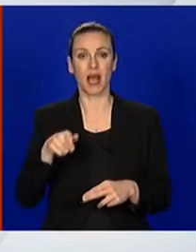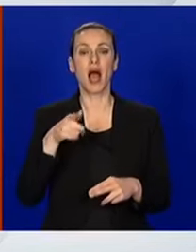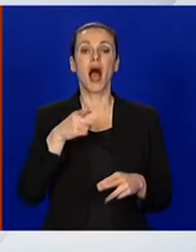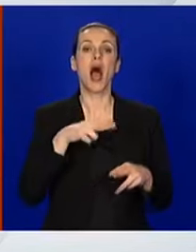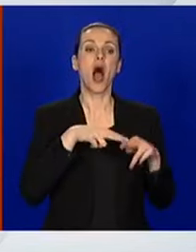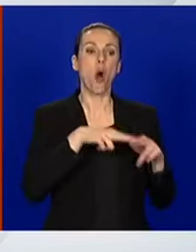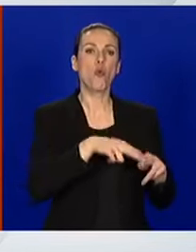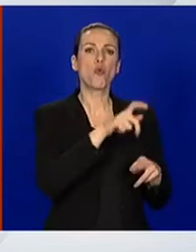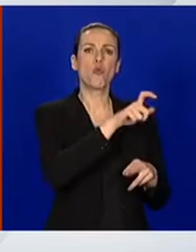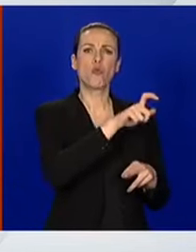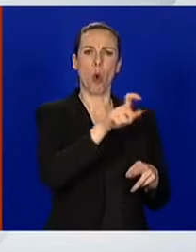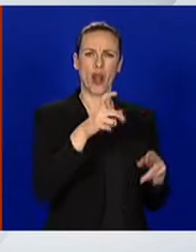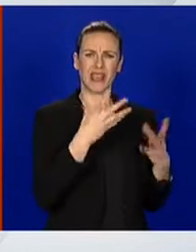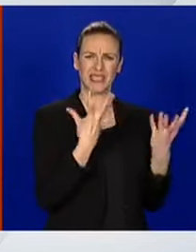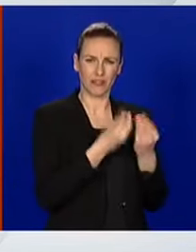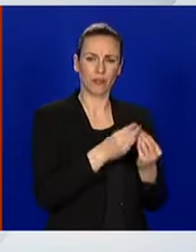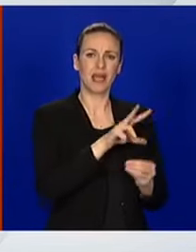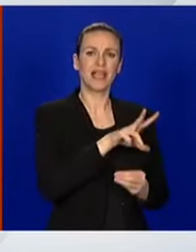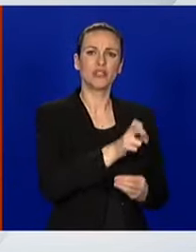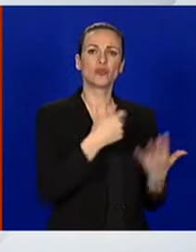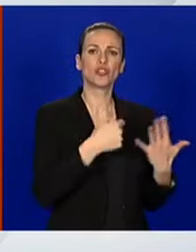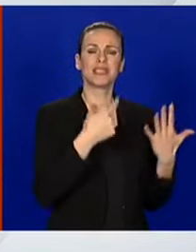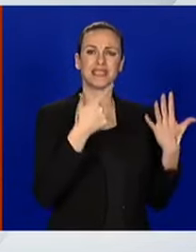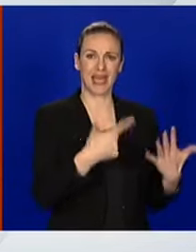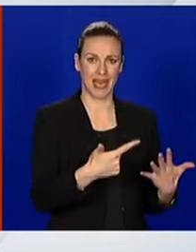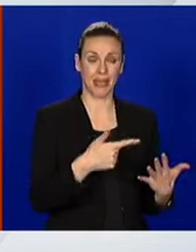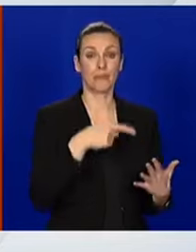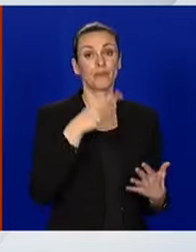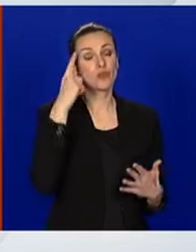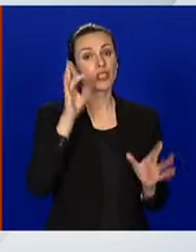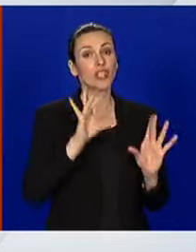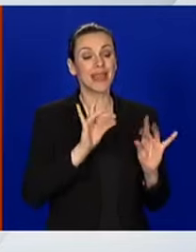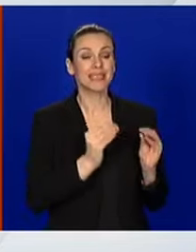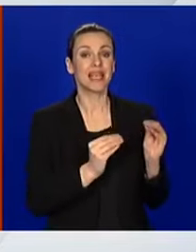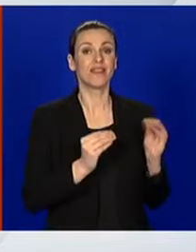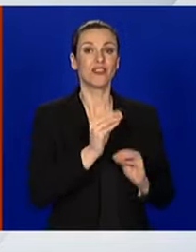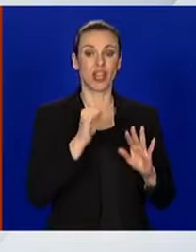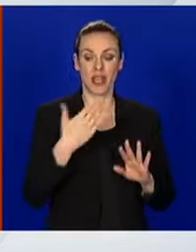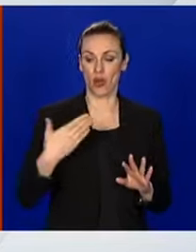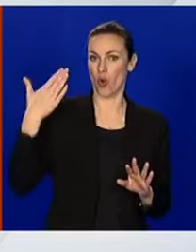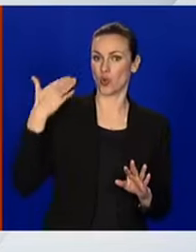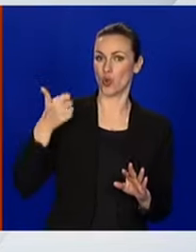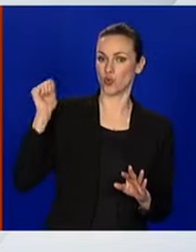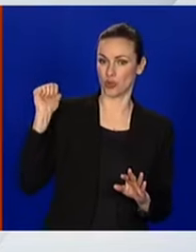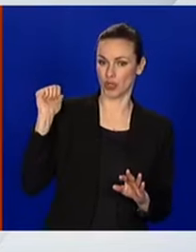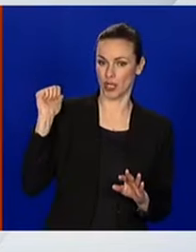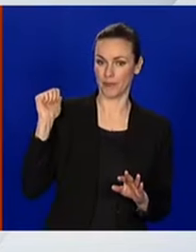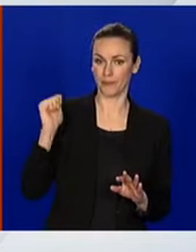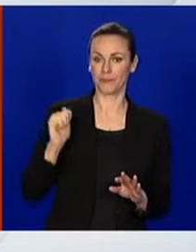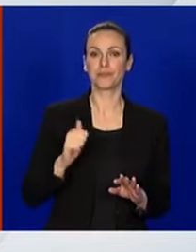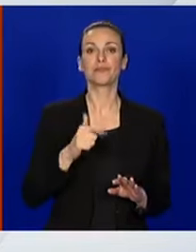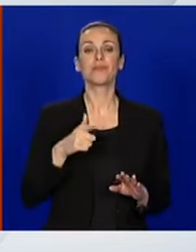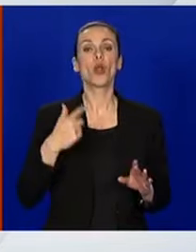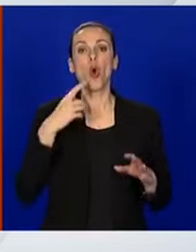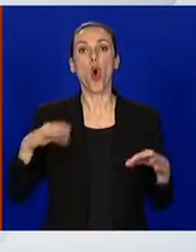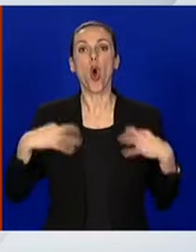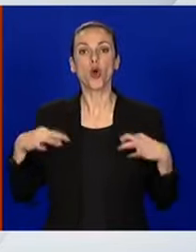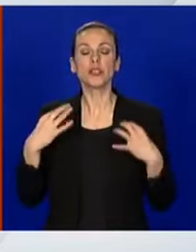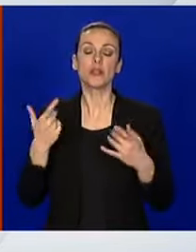Hospitaliziranih imamo ukupno 367, što je 10 više u odnosu na jučer. Oporavljeni,